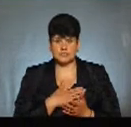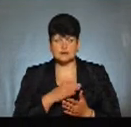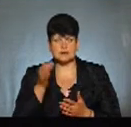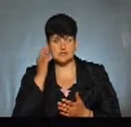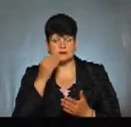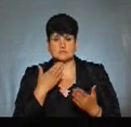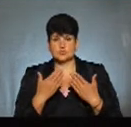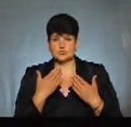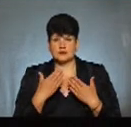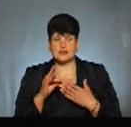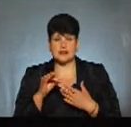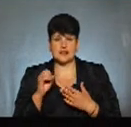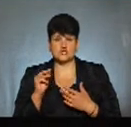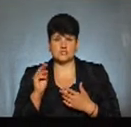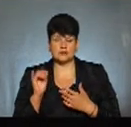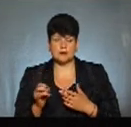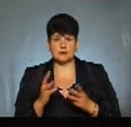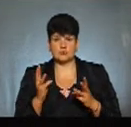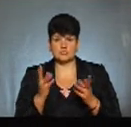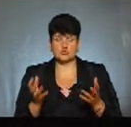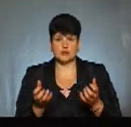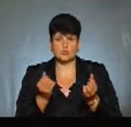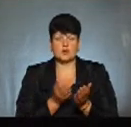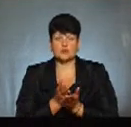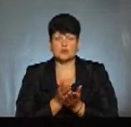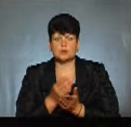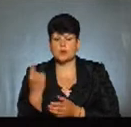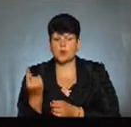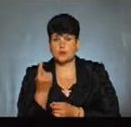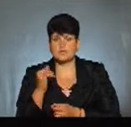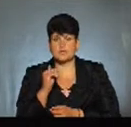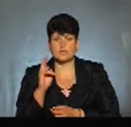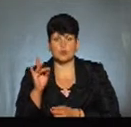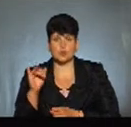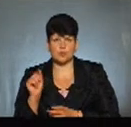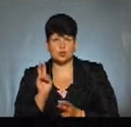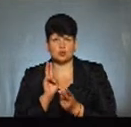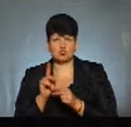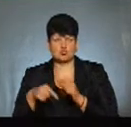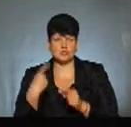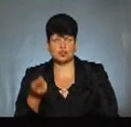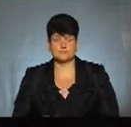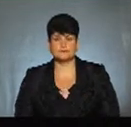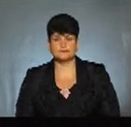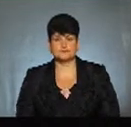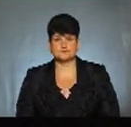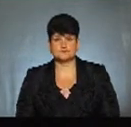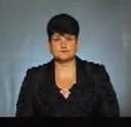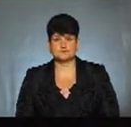ми спілкувалися з речницею пожежно-рятувальної служби області Іриною Крупою. До зустрічі в ефірі. До